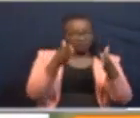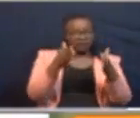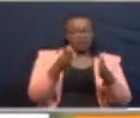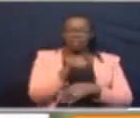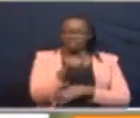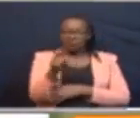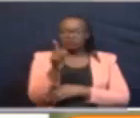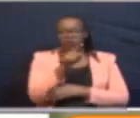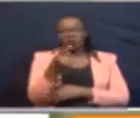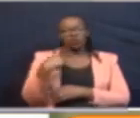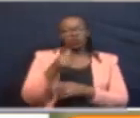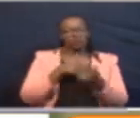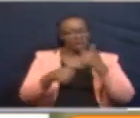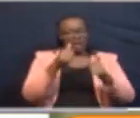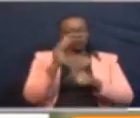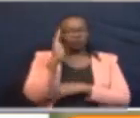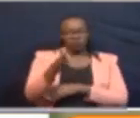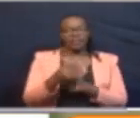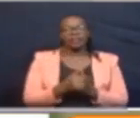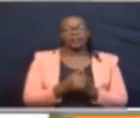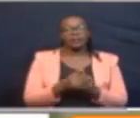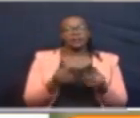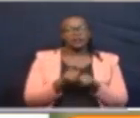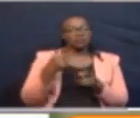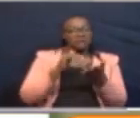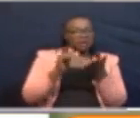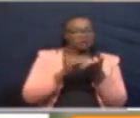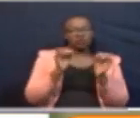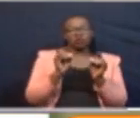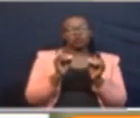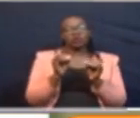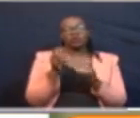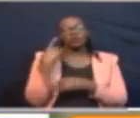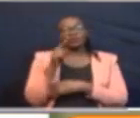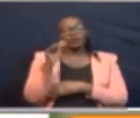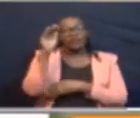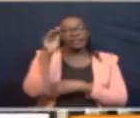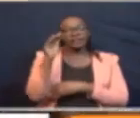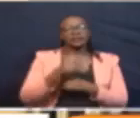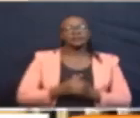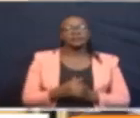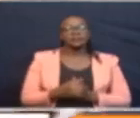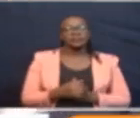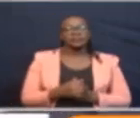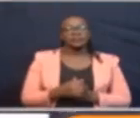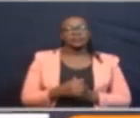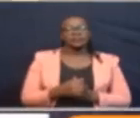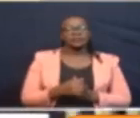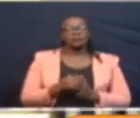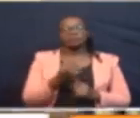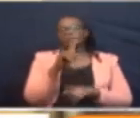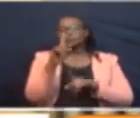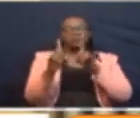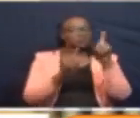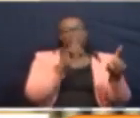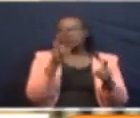and they will be dealt with as such. And we don't make excuses for an adult burning property. We shouldn't make it for anybody. Huko maswali mengi yakiendelea kuulizwa